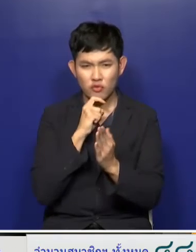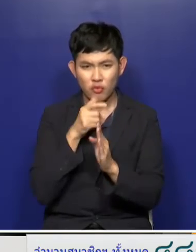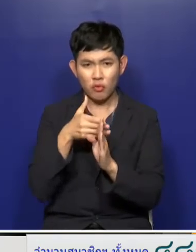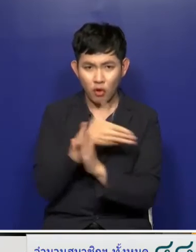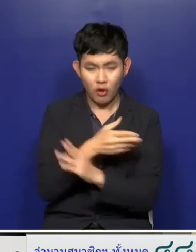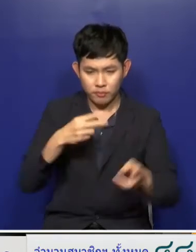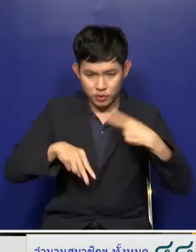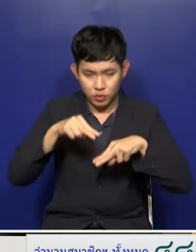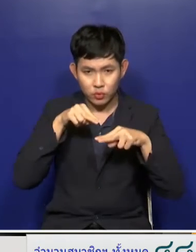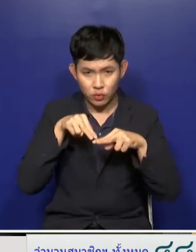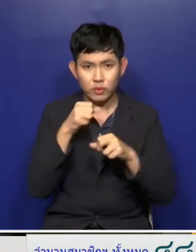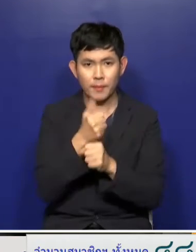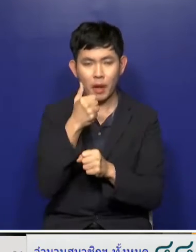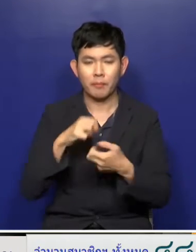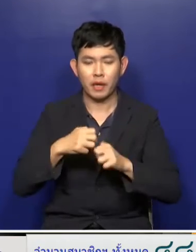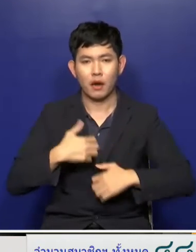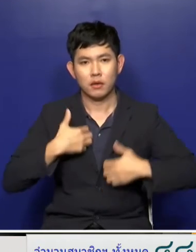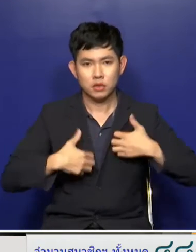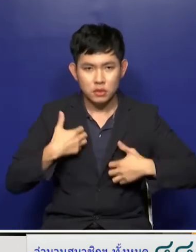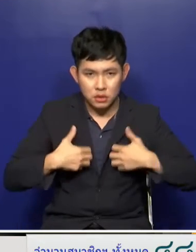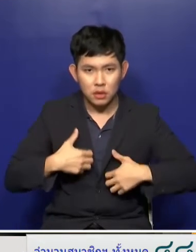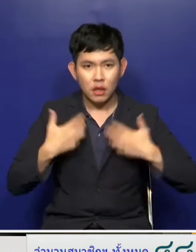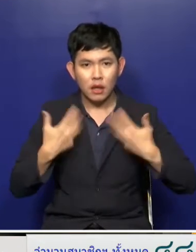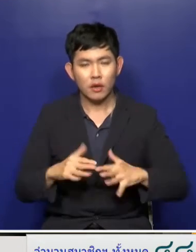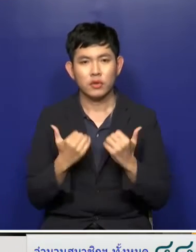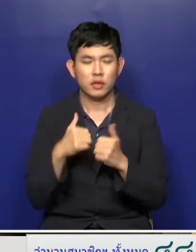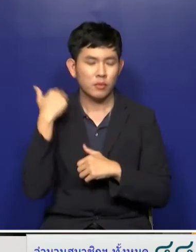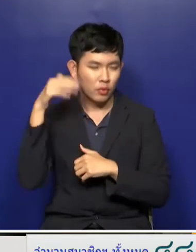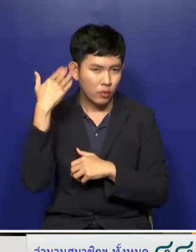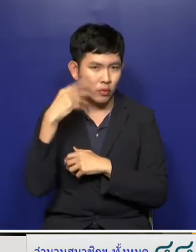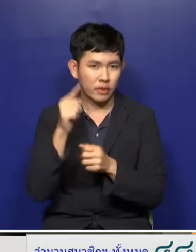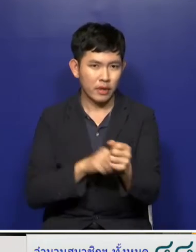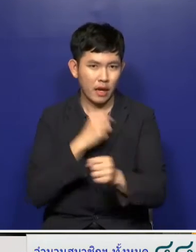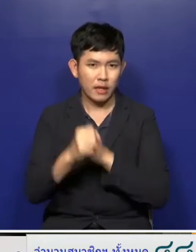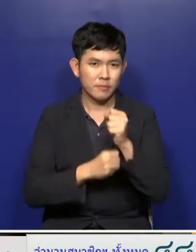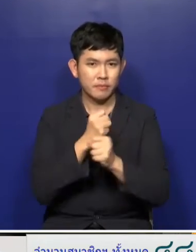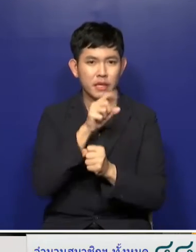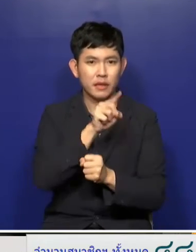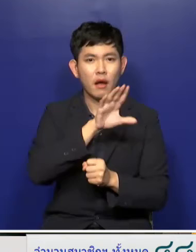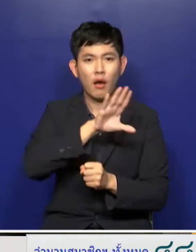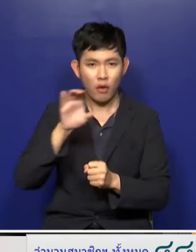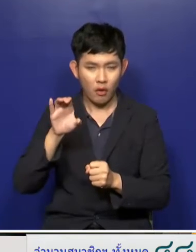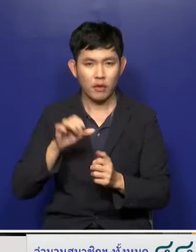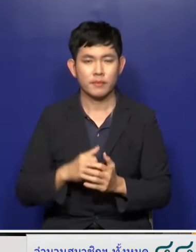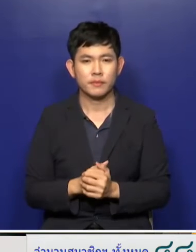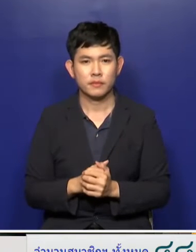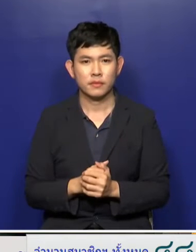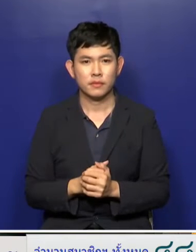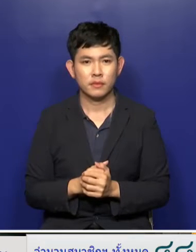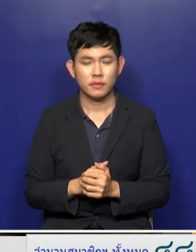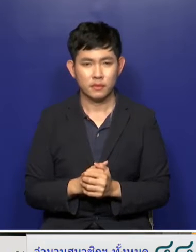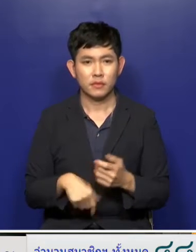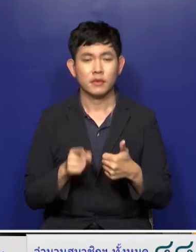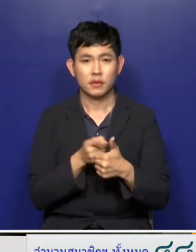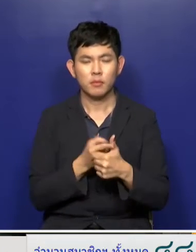้ กลายเป็นผู้เดือดร้อนจนขทกวนนี้ ผ่านมามามาณเกืบร้อยปีมาแล้วหนึ่ง่บอกจะหุด